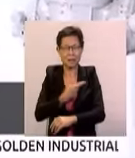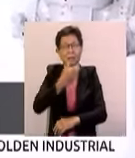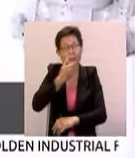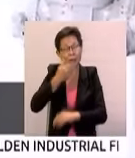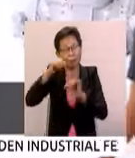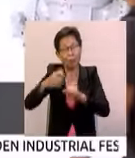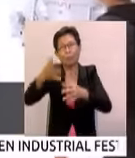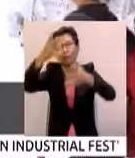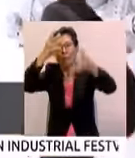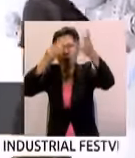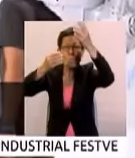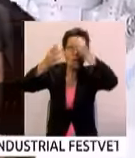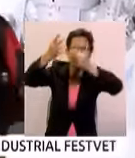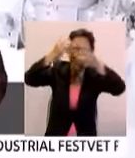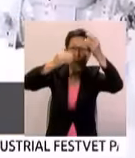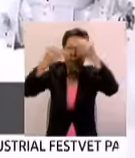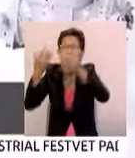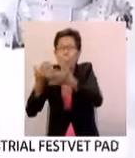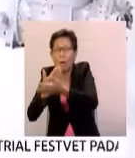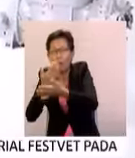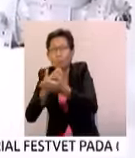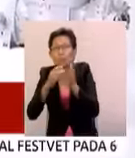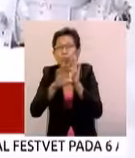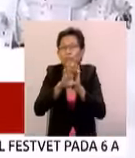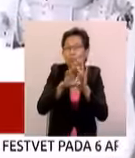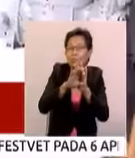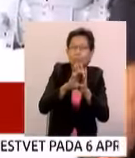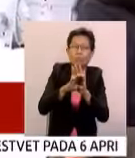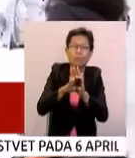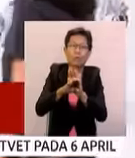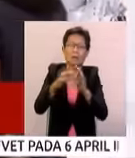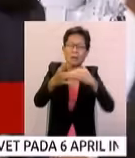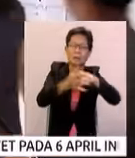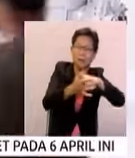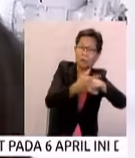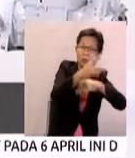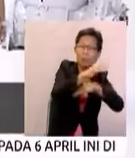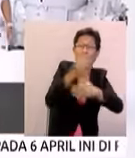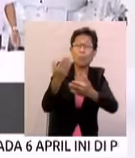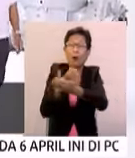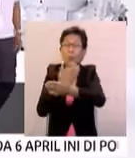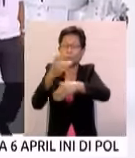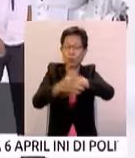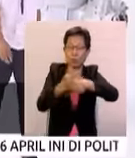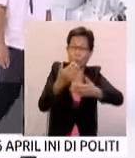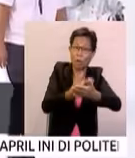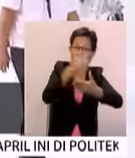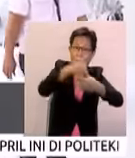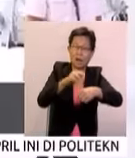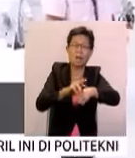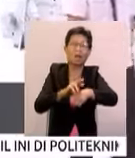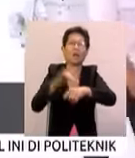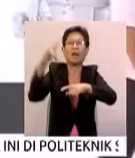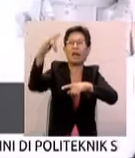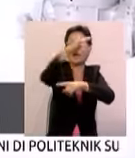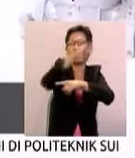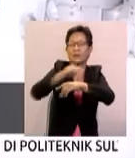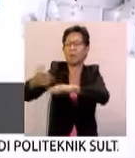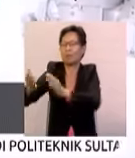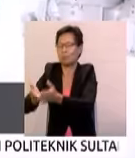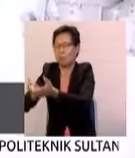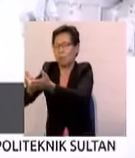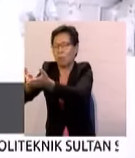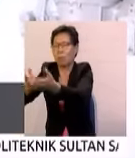mendapat informasi-informasi baru seperti like teknologi-teknologi baru dalam aviation dan maritim.